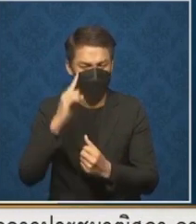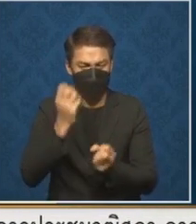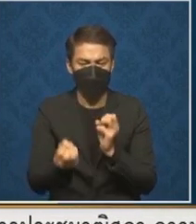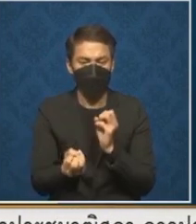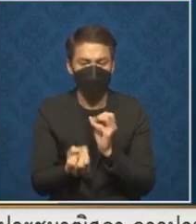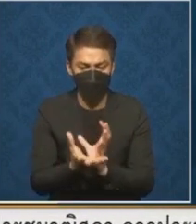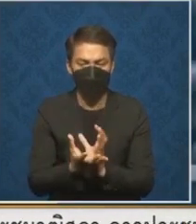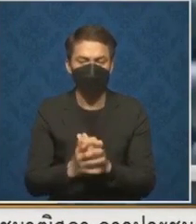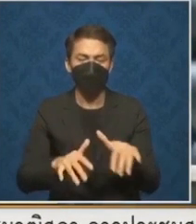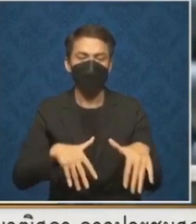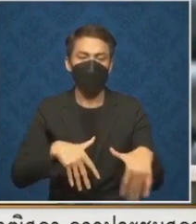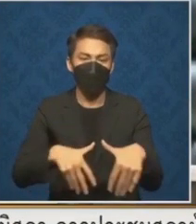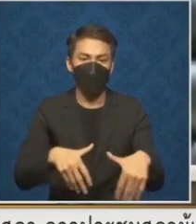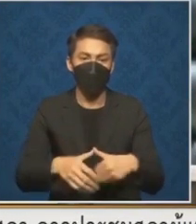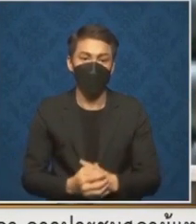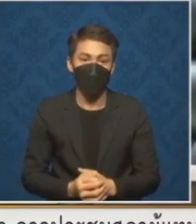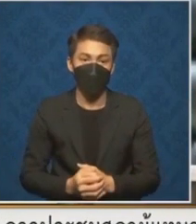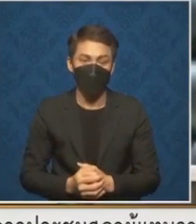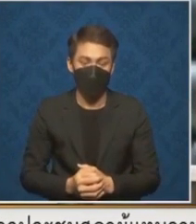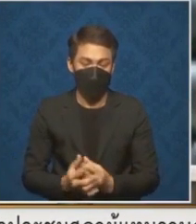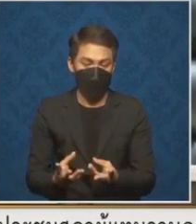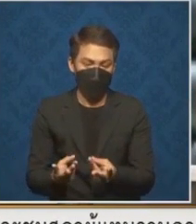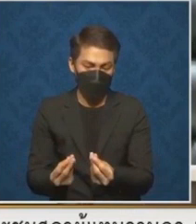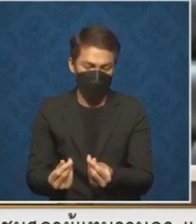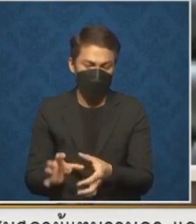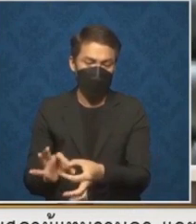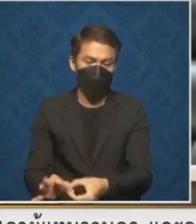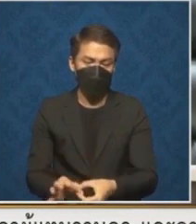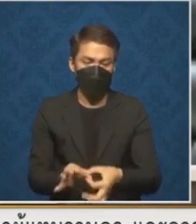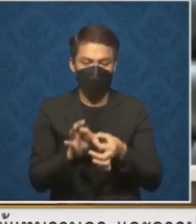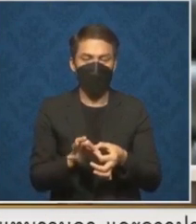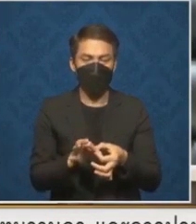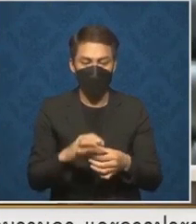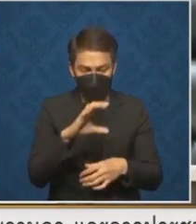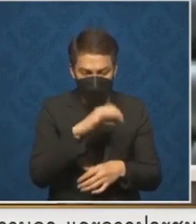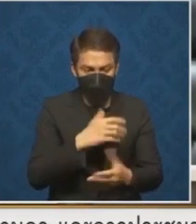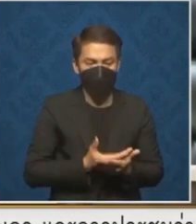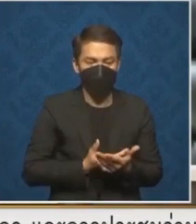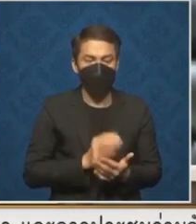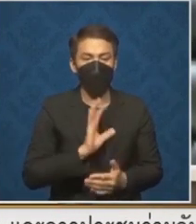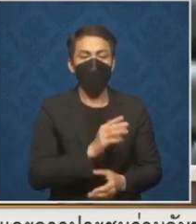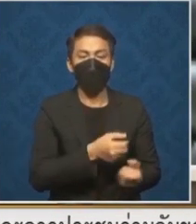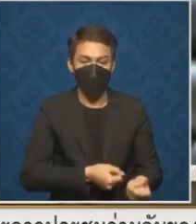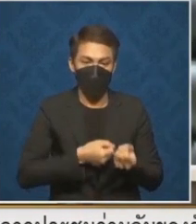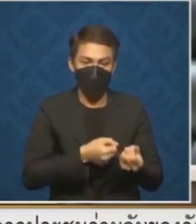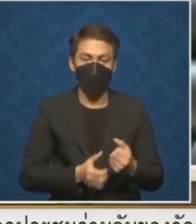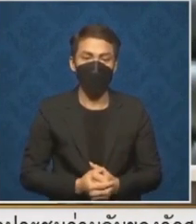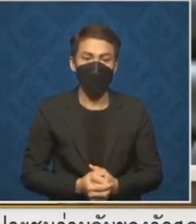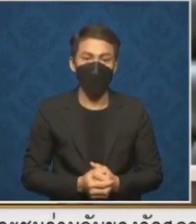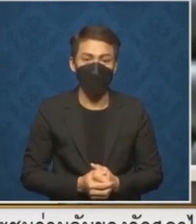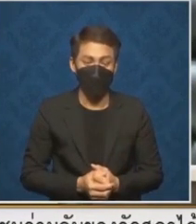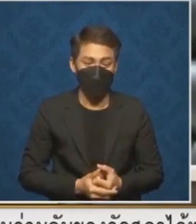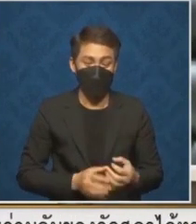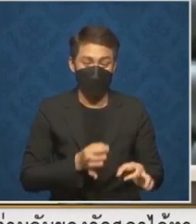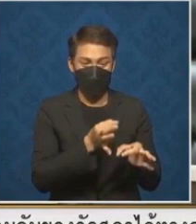ชนจะอยู่ได้เลยเพระที่ดินเี่ยคือยุงฉางของกระเศรกรกระเศรตก